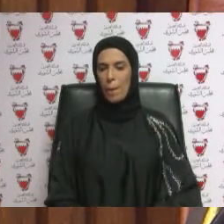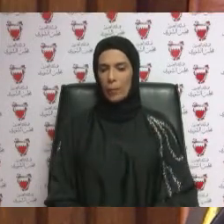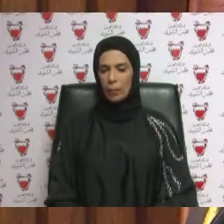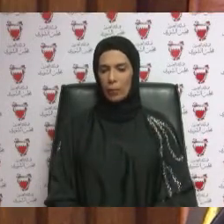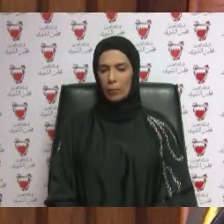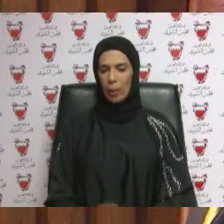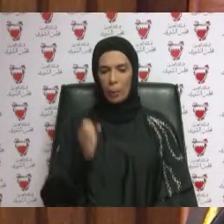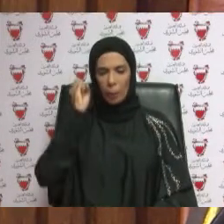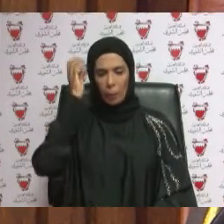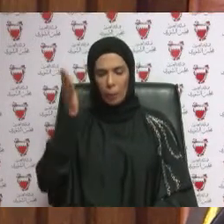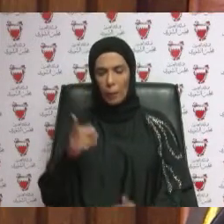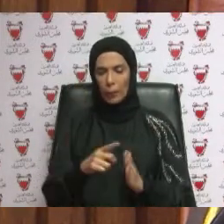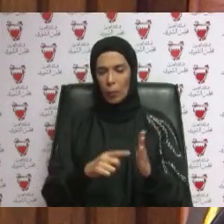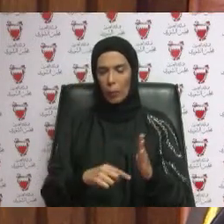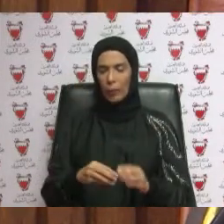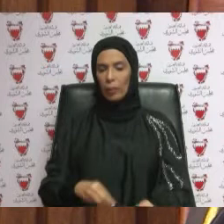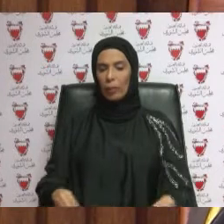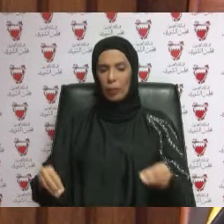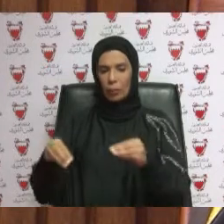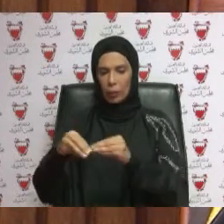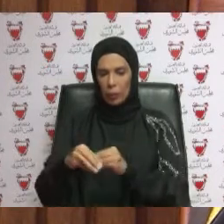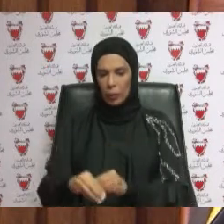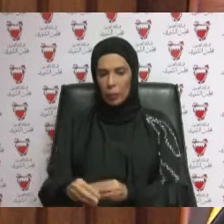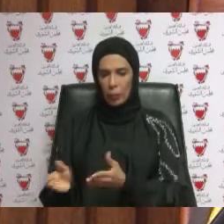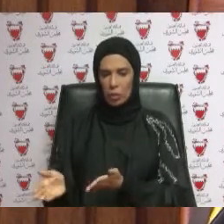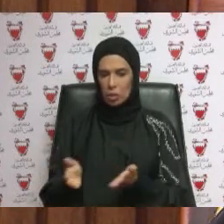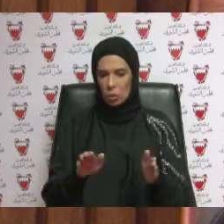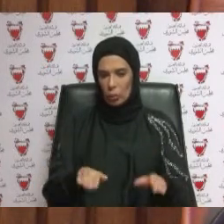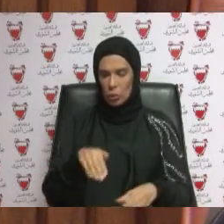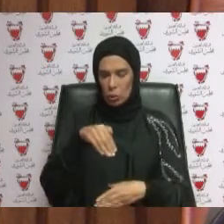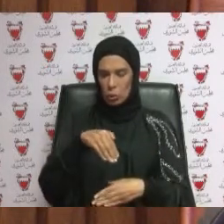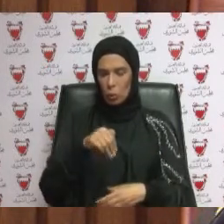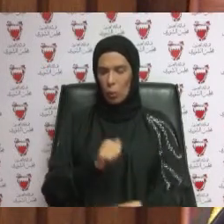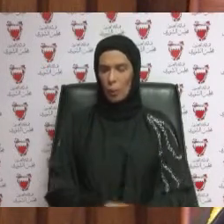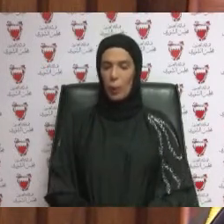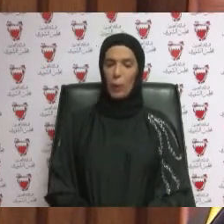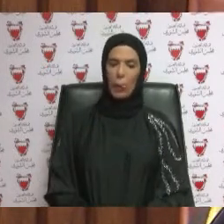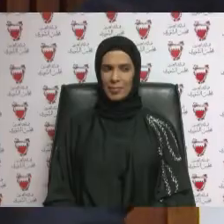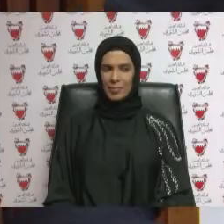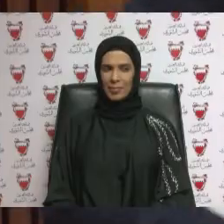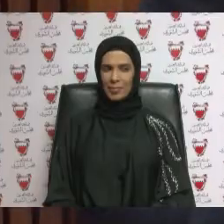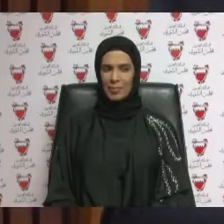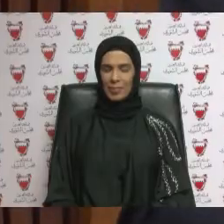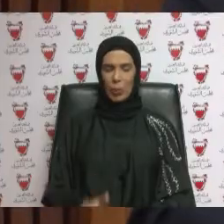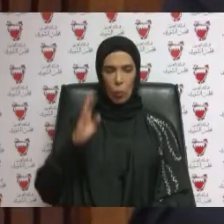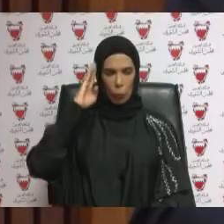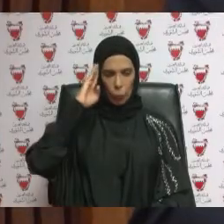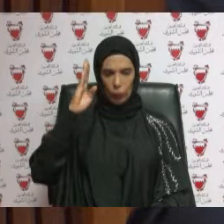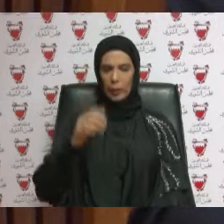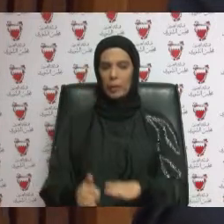المعد في ضوء الاقتراح بقانون بصيغته المعدلة المقدم من مجلس النواب. تفضل. شكرا معالي